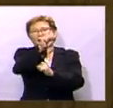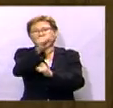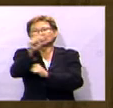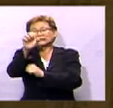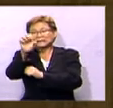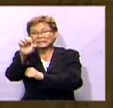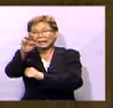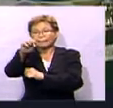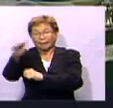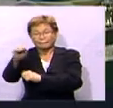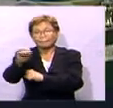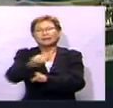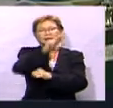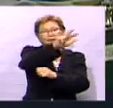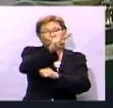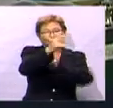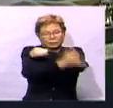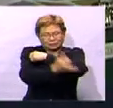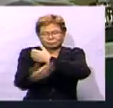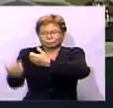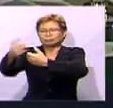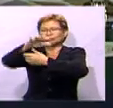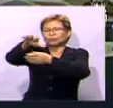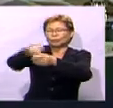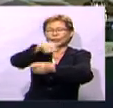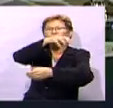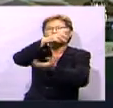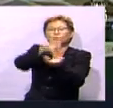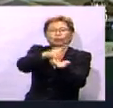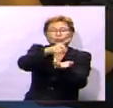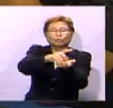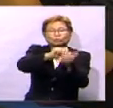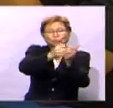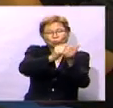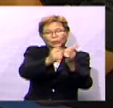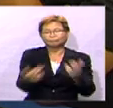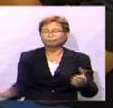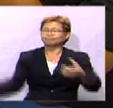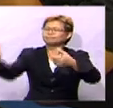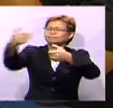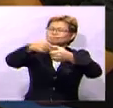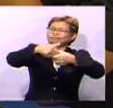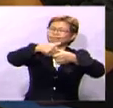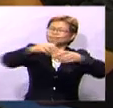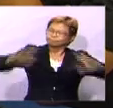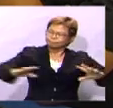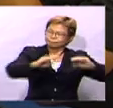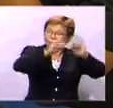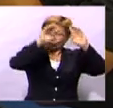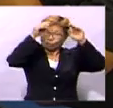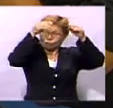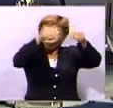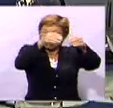ssemm sebanyak 32 negara melibatkan pegawai perubatan sukan menyertai persidangan ini antara fokus ditekankan